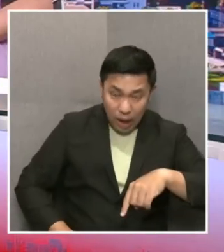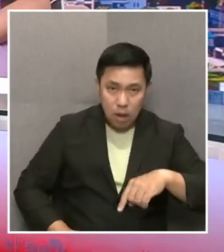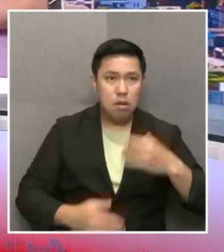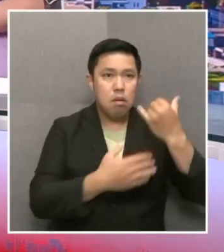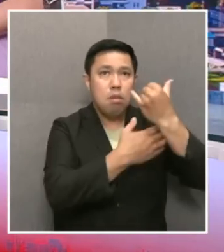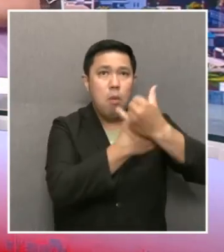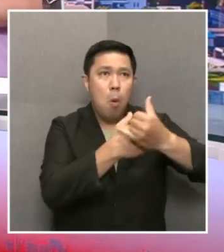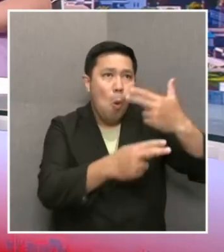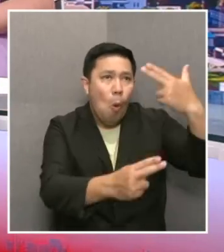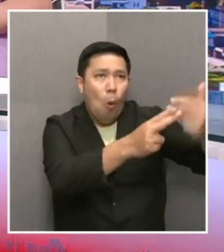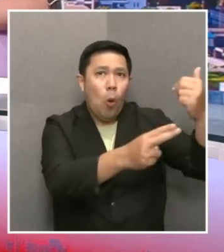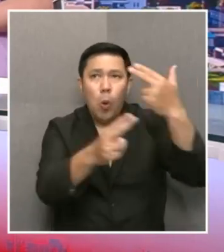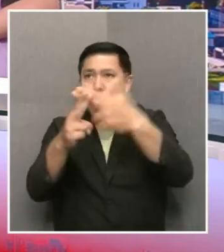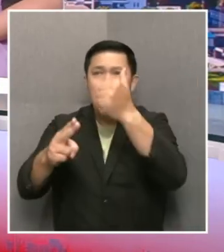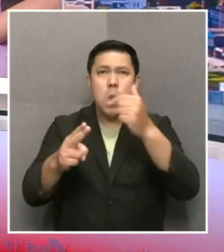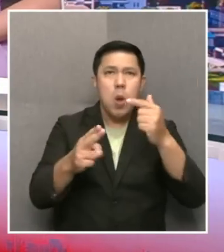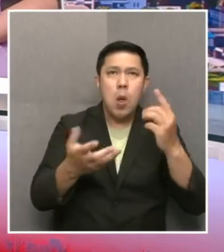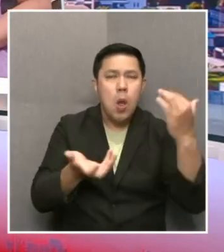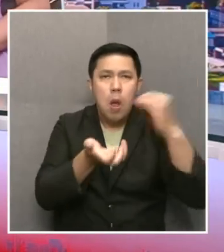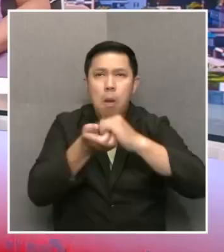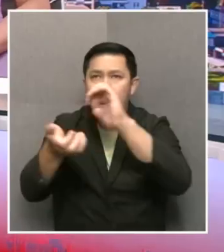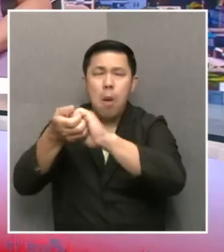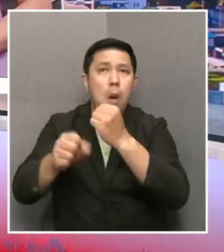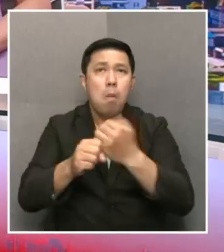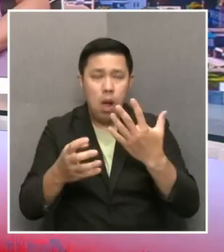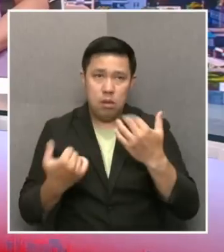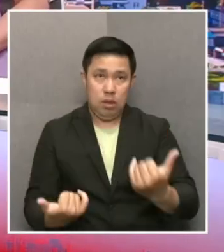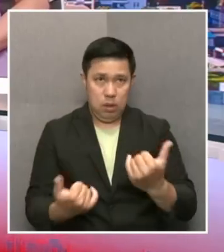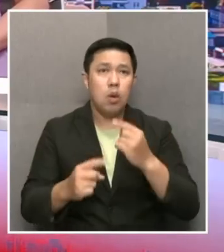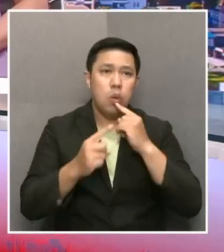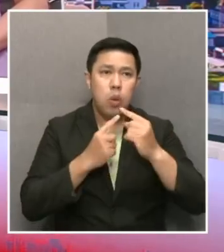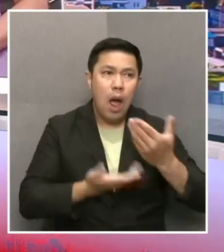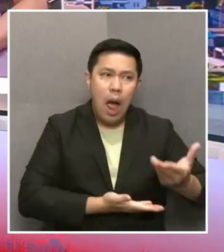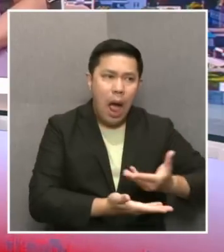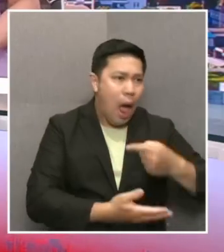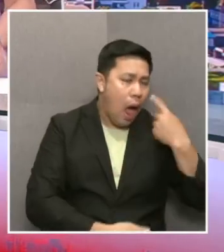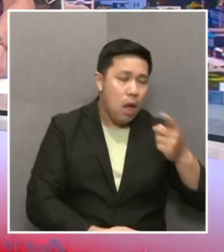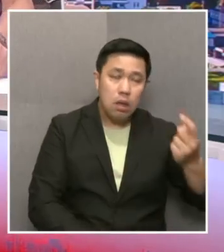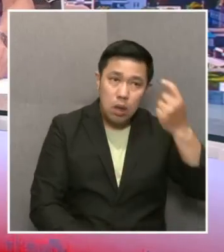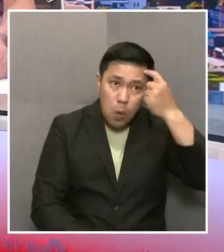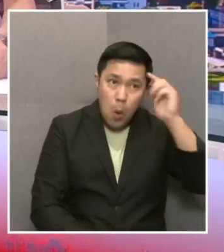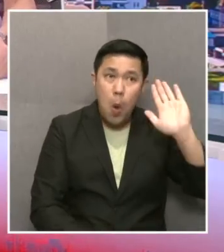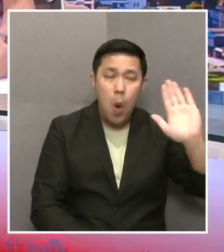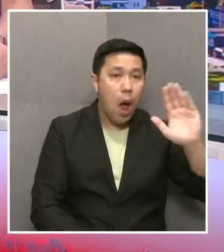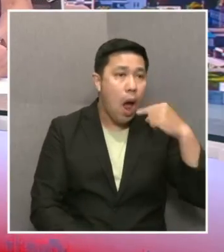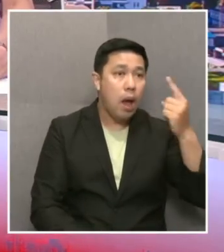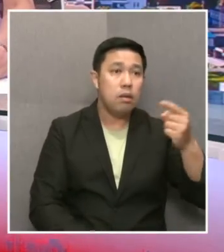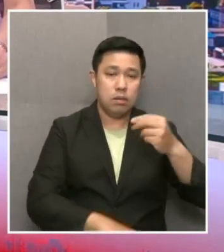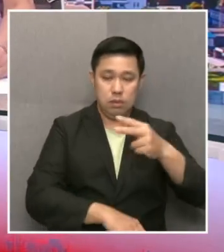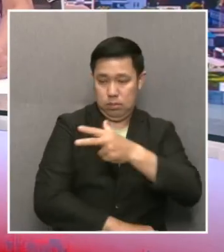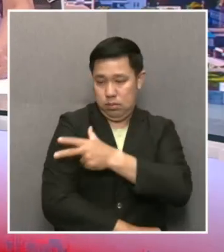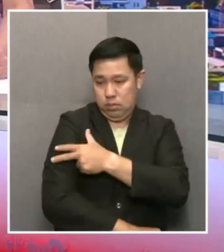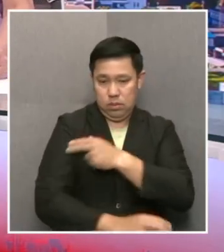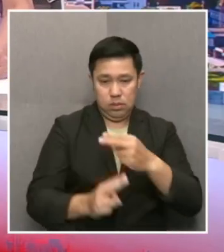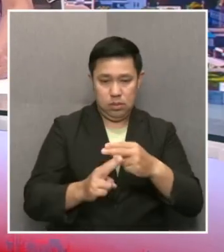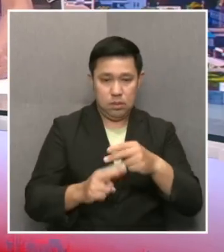ำนาจค่ะทิศทางต่อจากนี้ในประเด็นนี้จะเป็นอย่างไรบ้างนะคะเราจะร่วมพูดคุยกันแล้วก็ฟังมุมมองการวิเคราะห์จากทางดร.ปณิธานวั